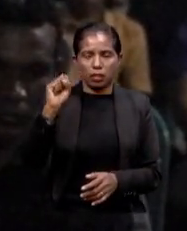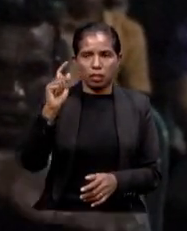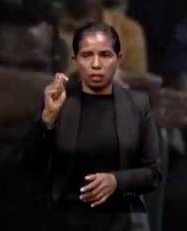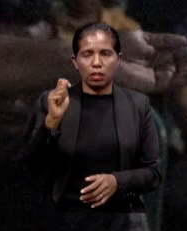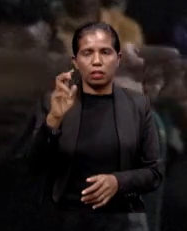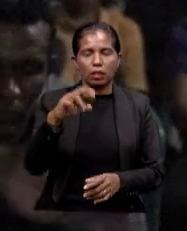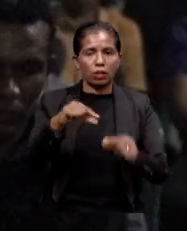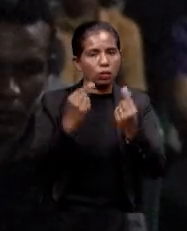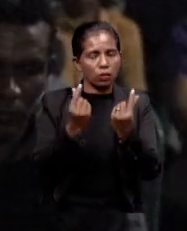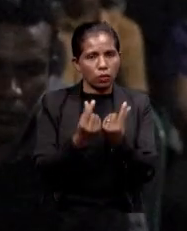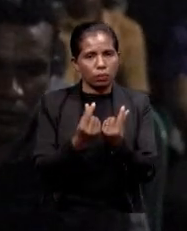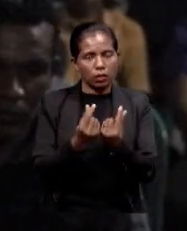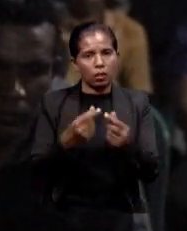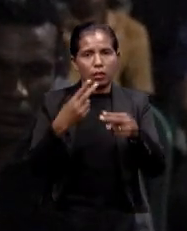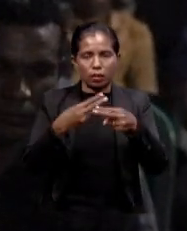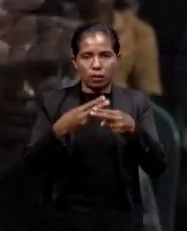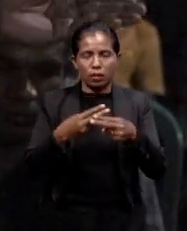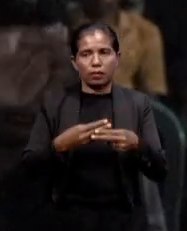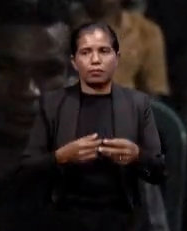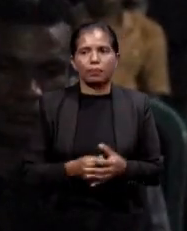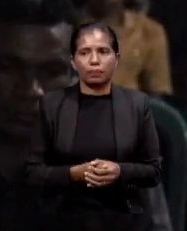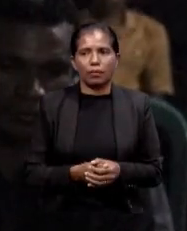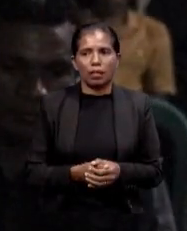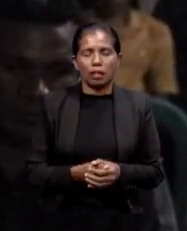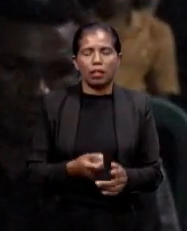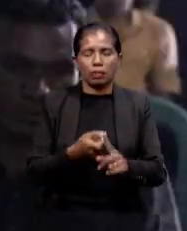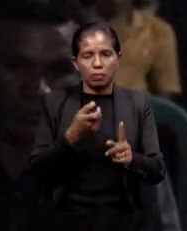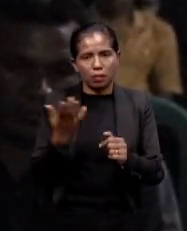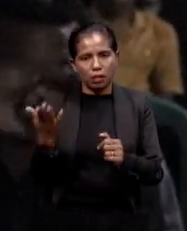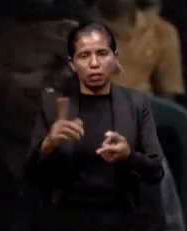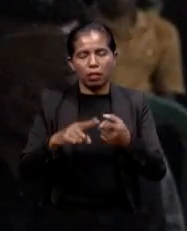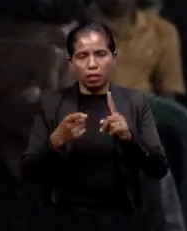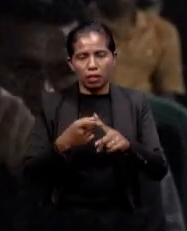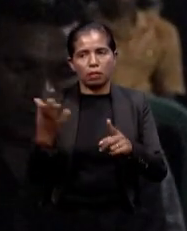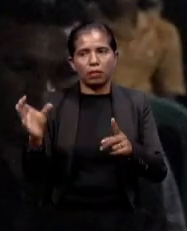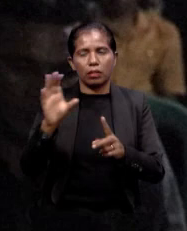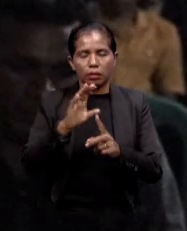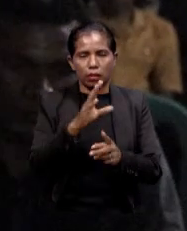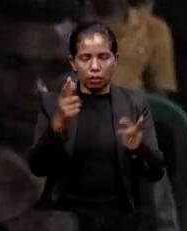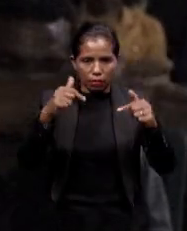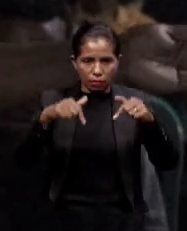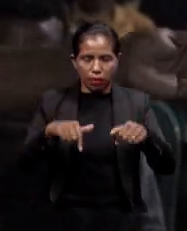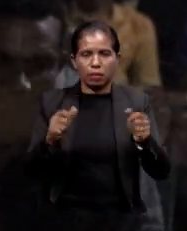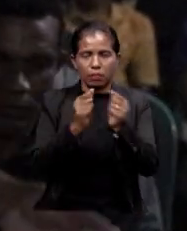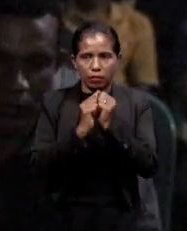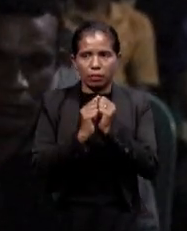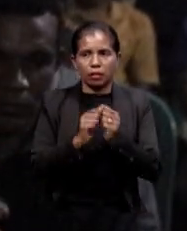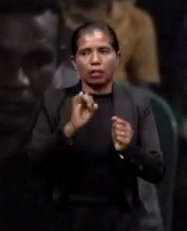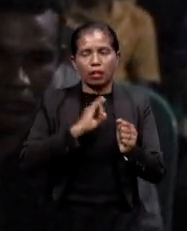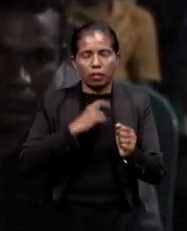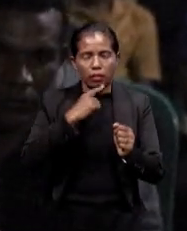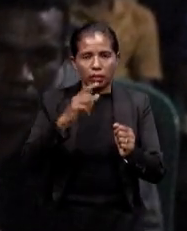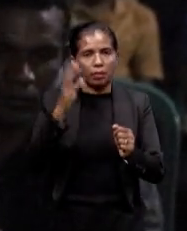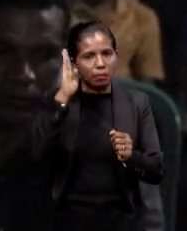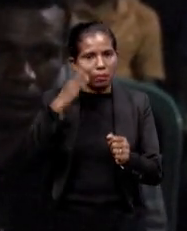sesal asal hal terakhir tersebut pak tidak menjadi pengusi, tapi sesuatu pengusi datang datang bagiannya. Yang hal terakhir pengusi,